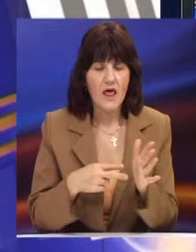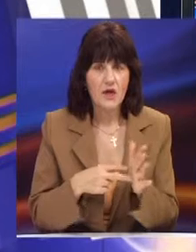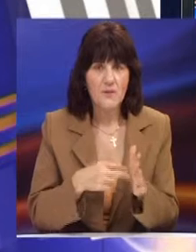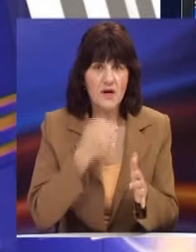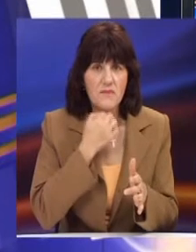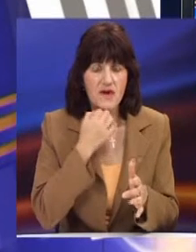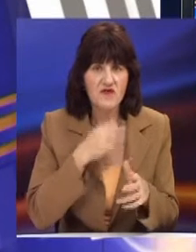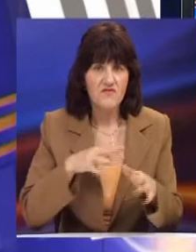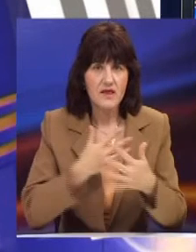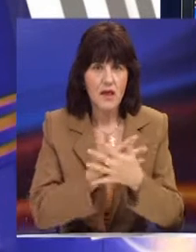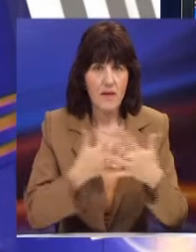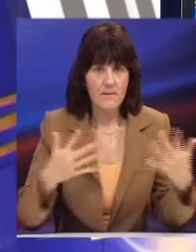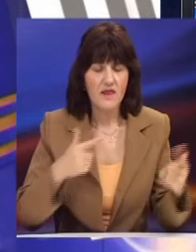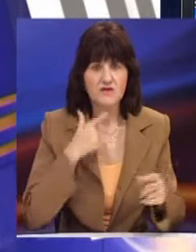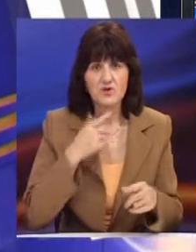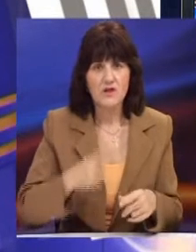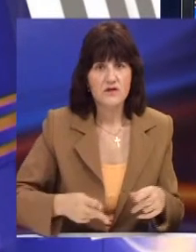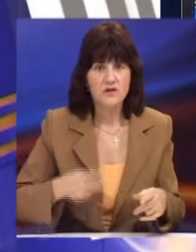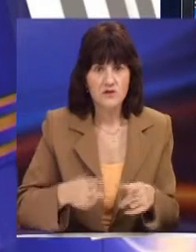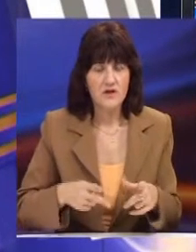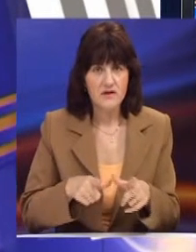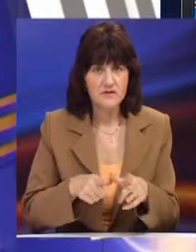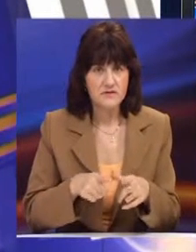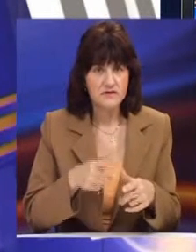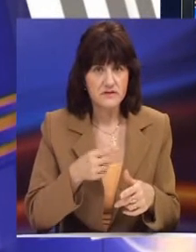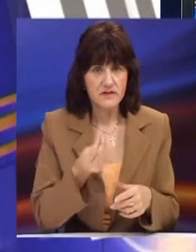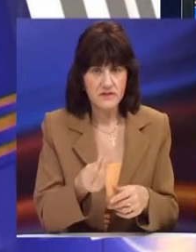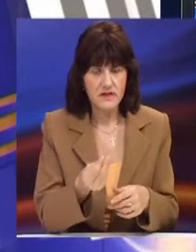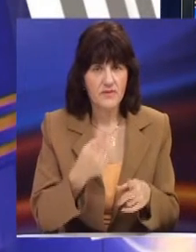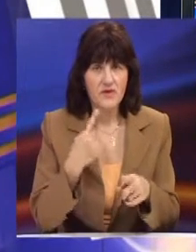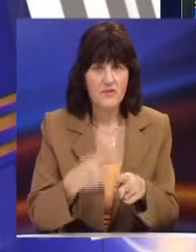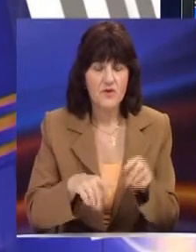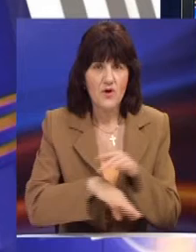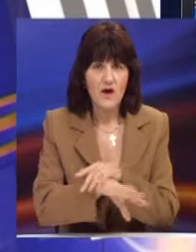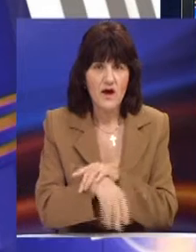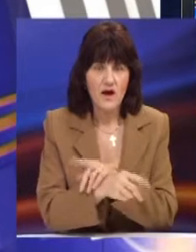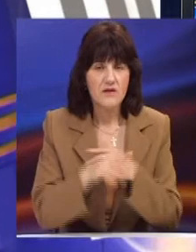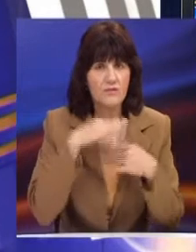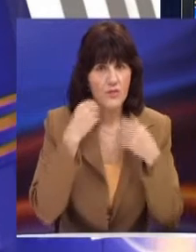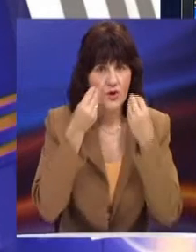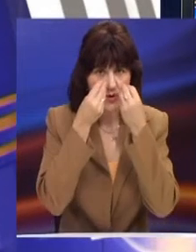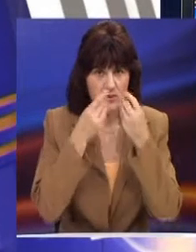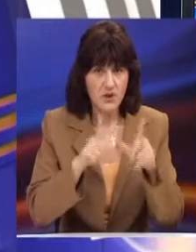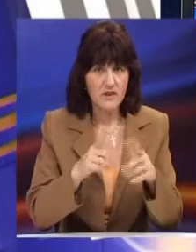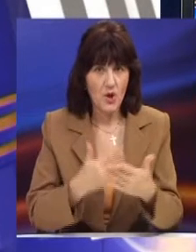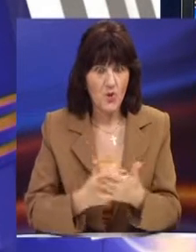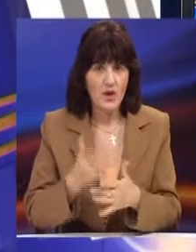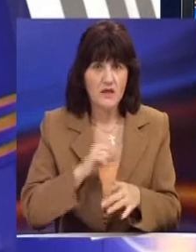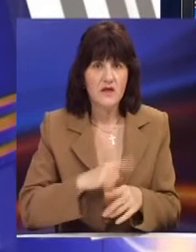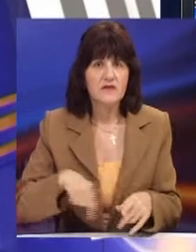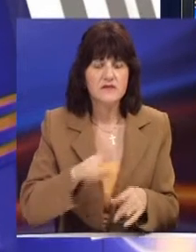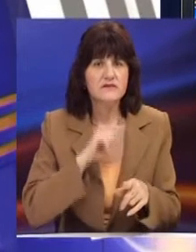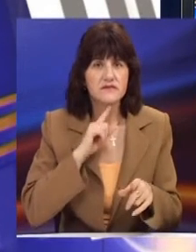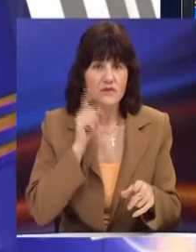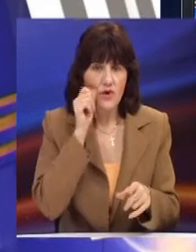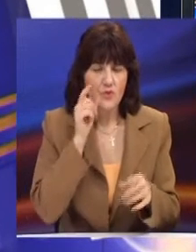Srbije, Elektromreže i Železnice Srbije. Pored toga što se ovakvim krađama nanosi velika materijalna šteta gradu, ugrožava se i